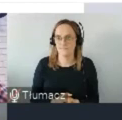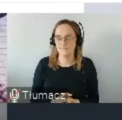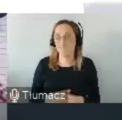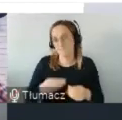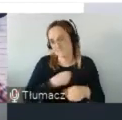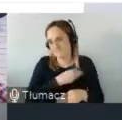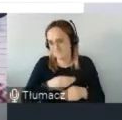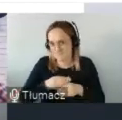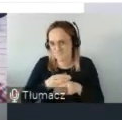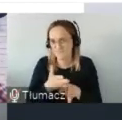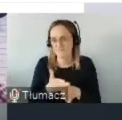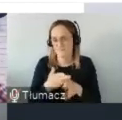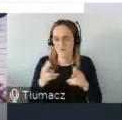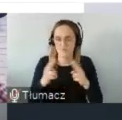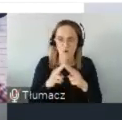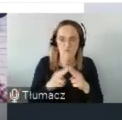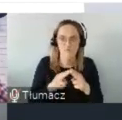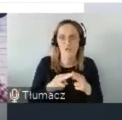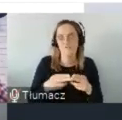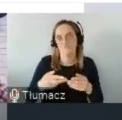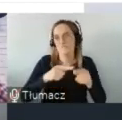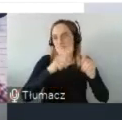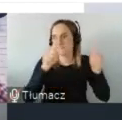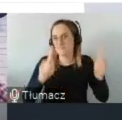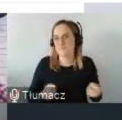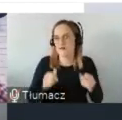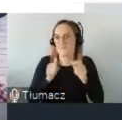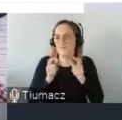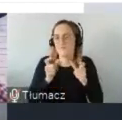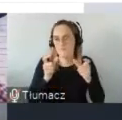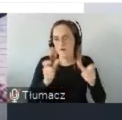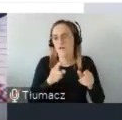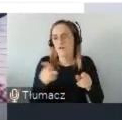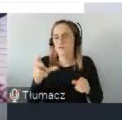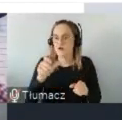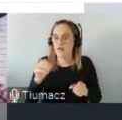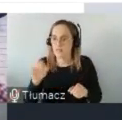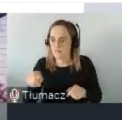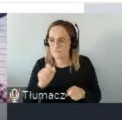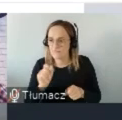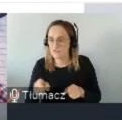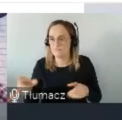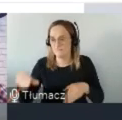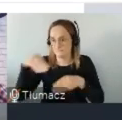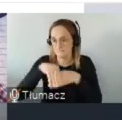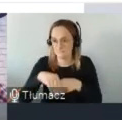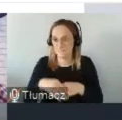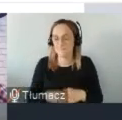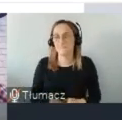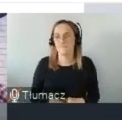podzielenia się z nami swoim kontaktem za pomocą formularza, który jest tu na czacie, na ClickMeetingu przypięty.